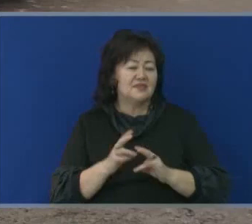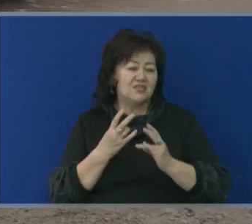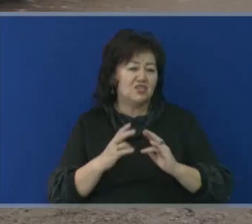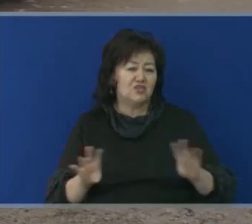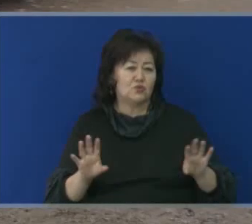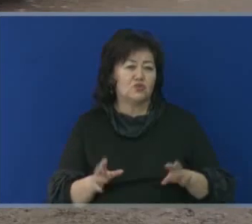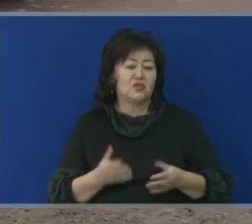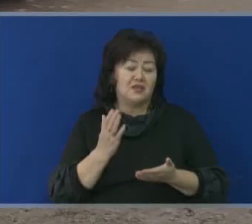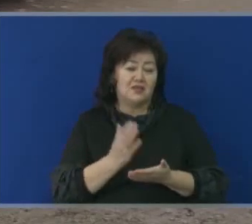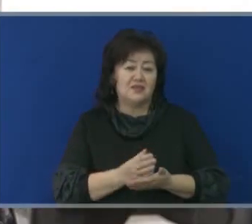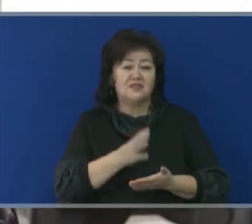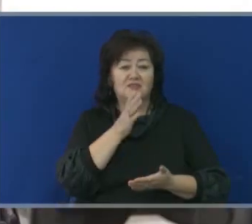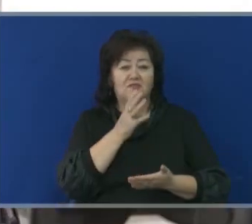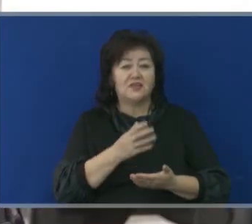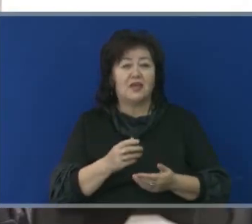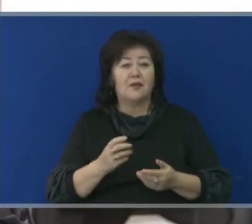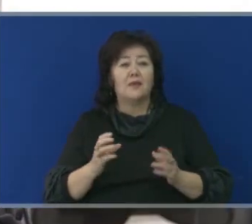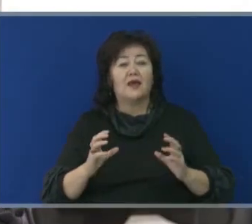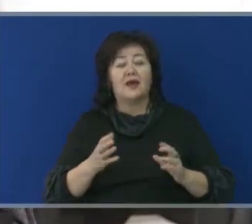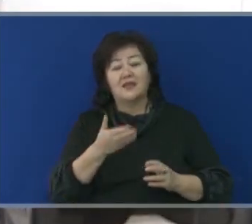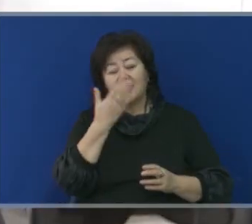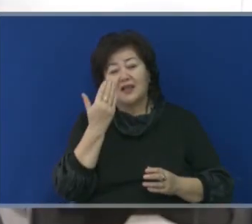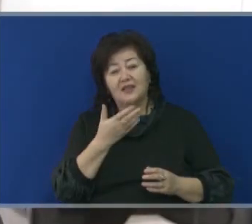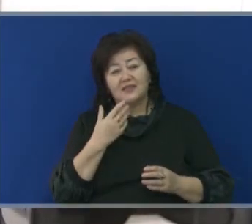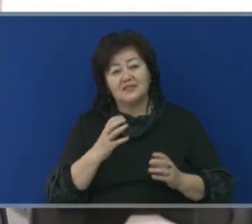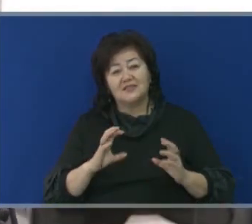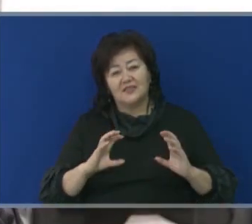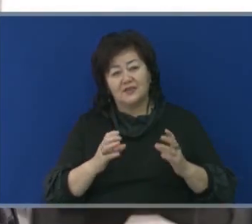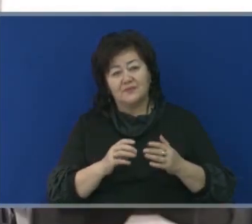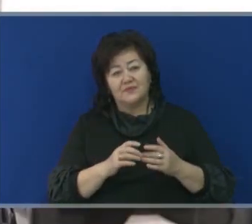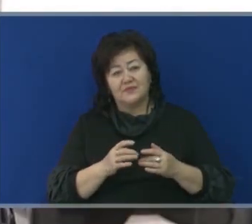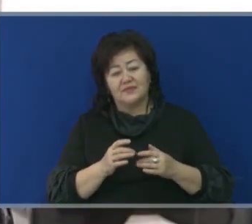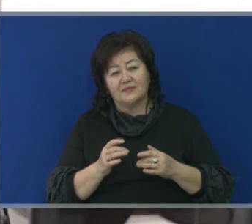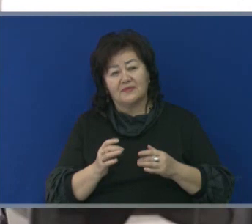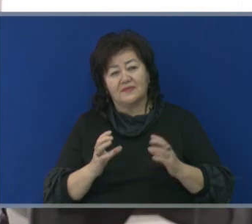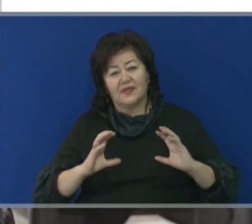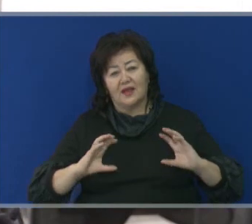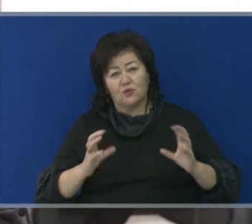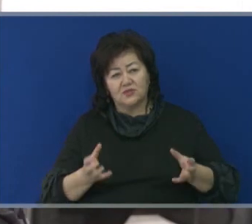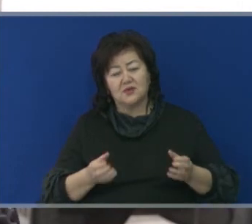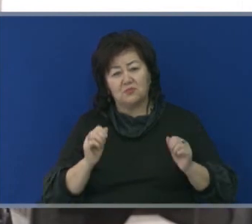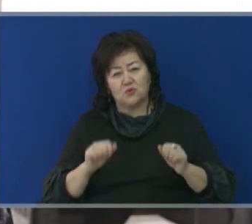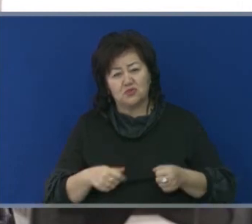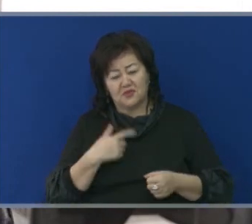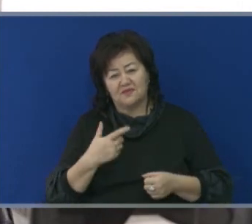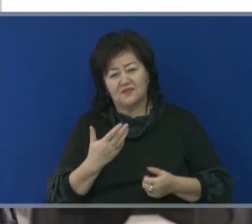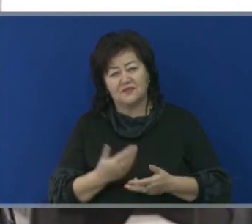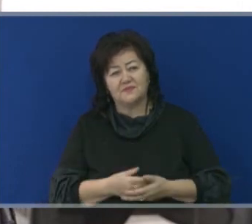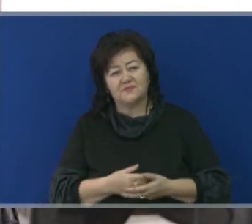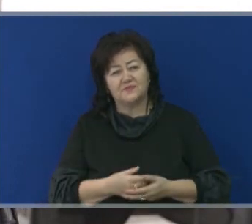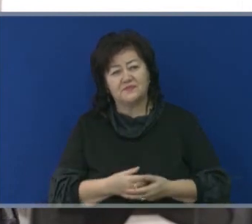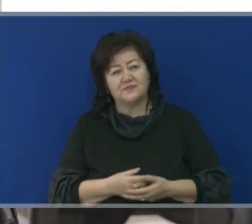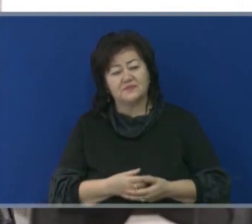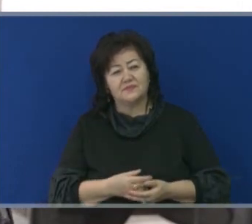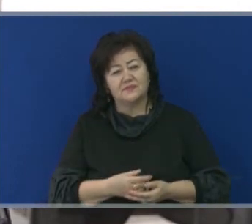время поездить на летней резине. Сезон начинается осенний. Снег первый, снег выпал. Люди стараются как бы обезопасить